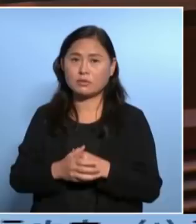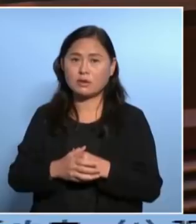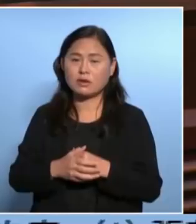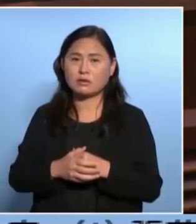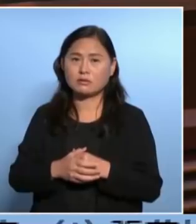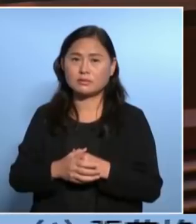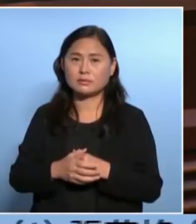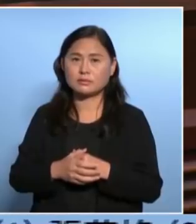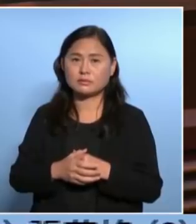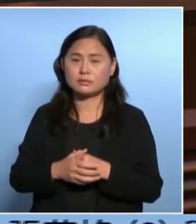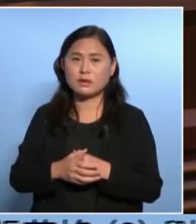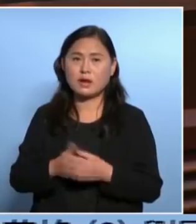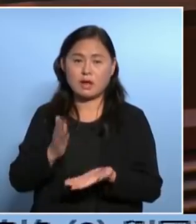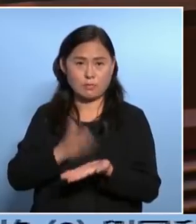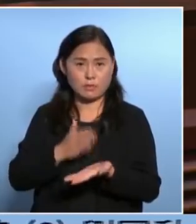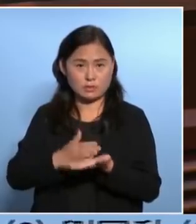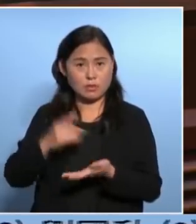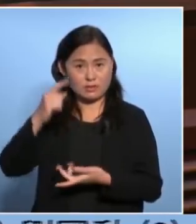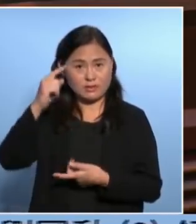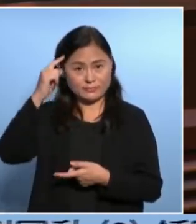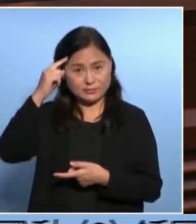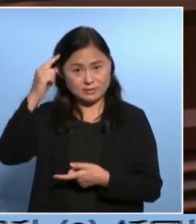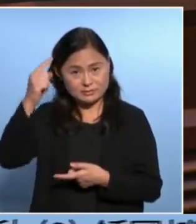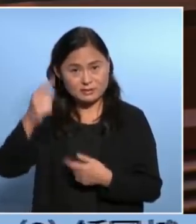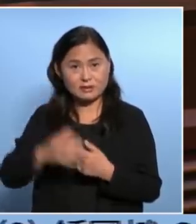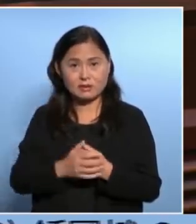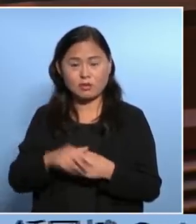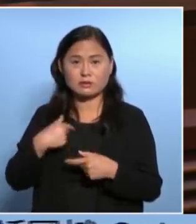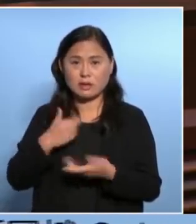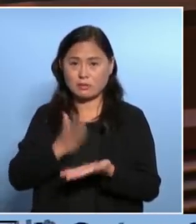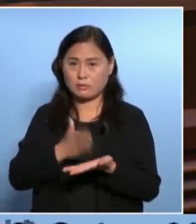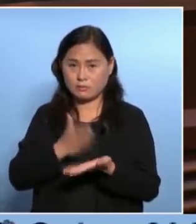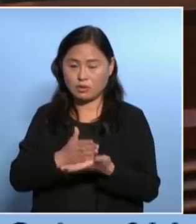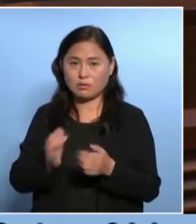斷不同嘅日子，我哋掌握不同嘅嘢，